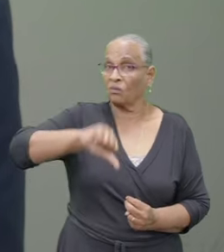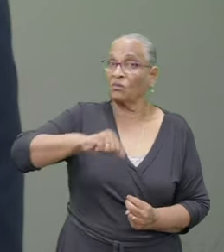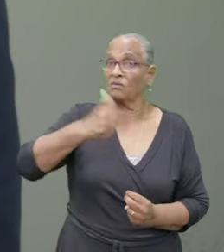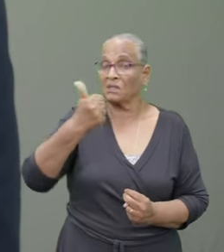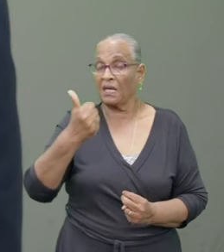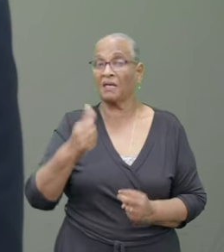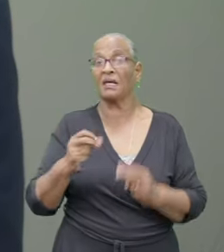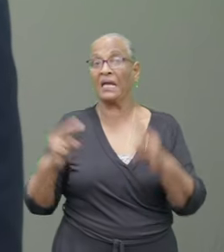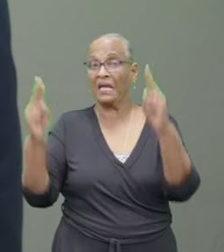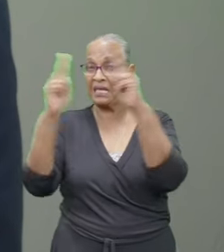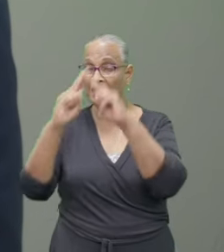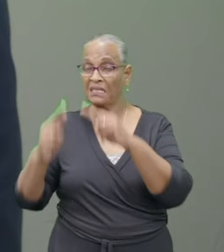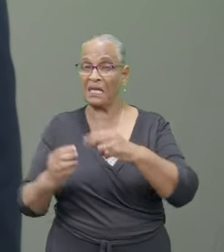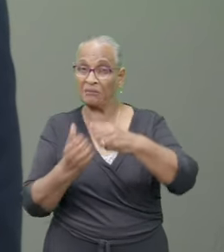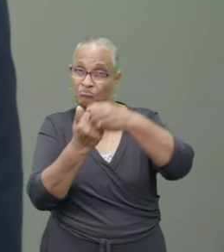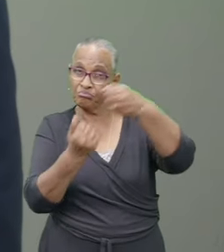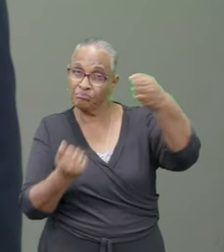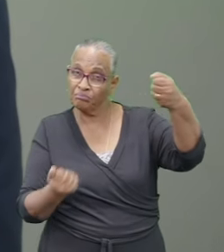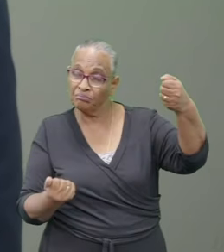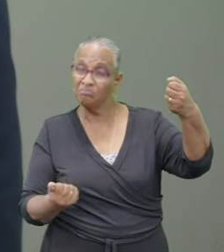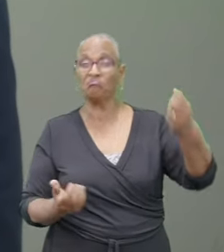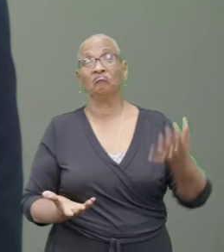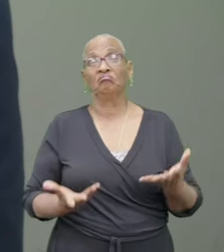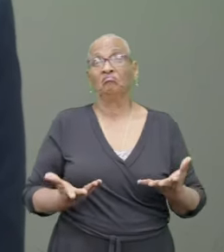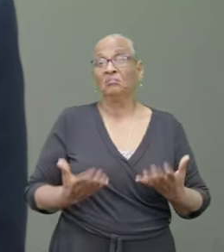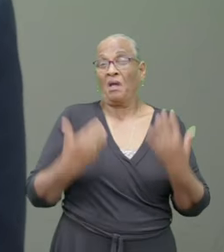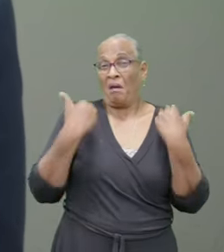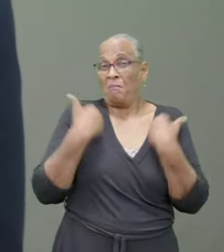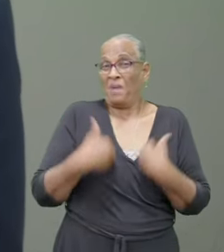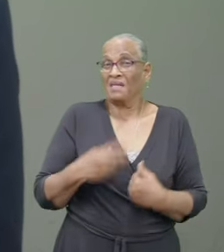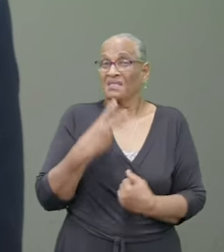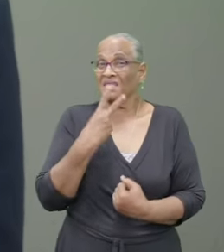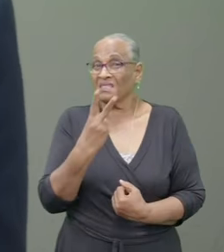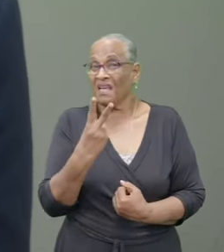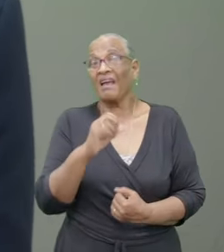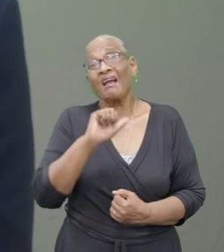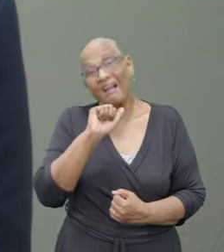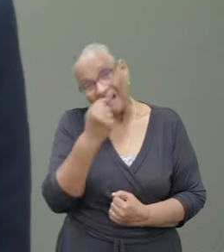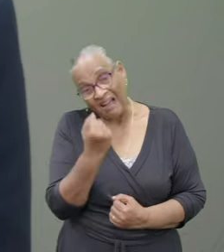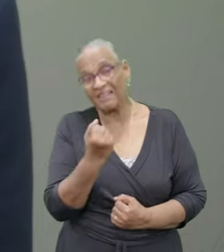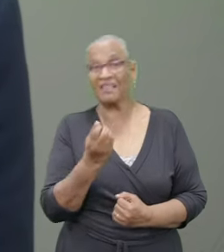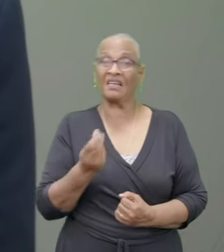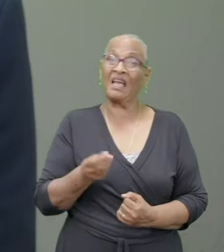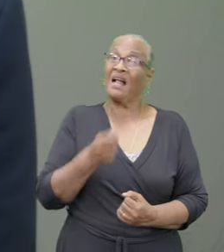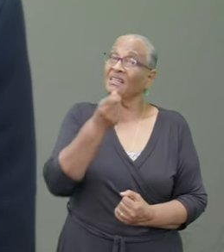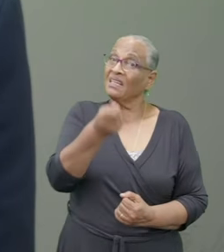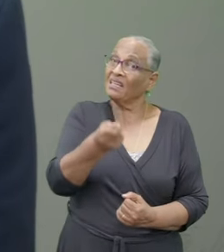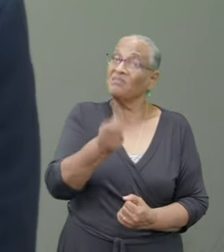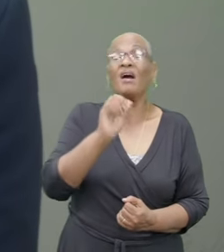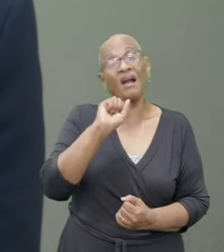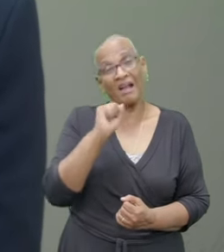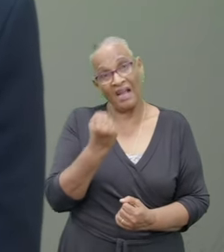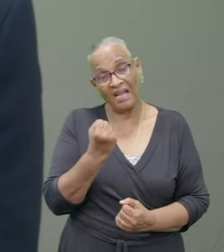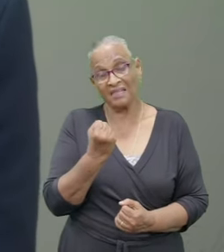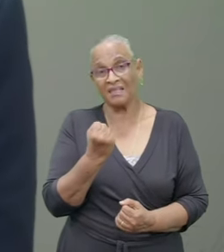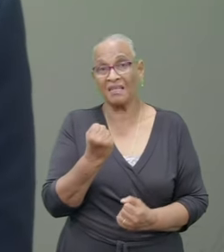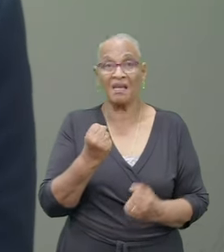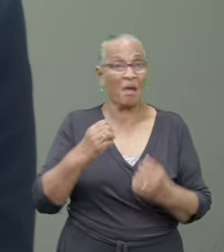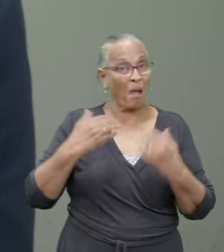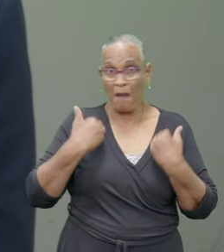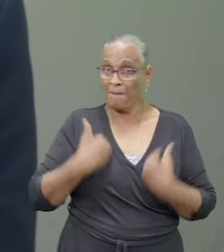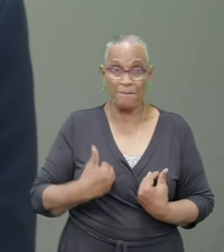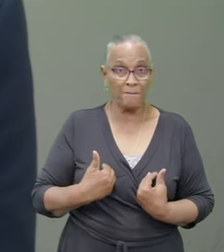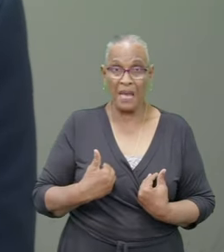beschikbaar. Gezaghebbende instituten zeggen, je kan incentives geven, het is een van de mogelijkheden. Mensen trekken niet alleen weg